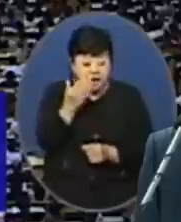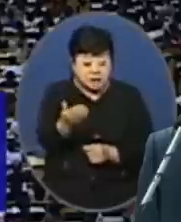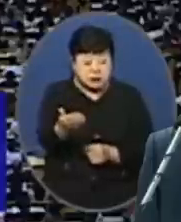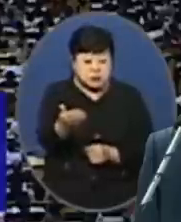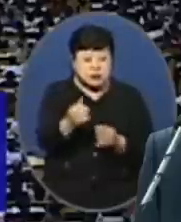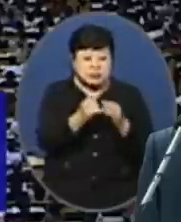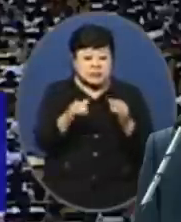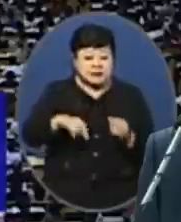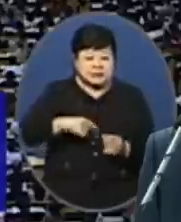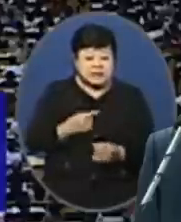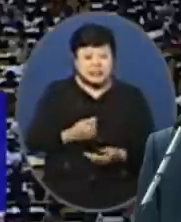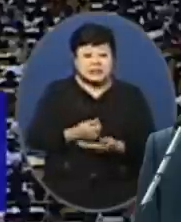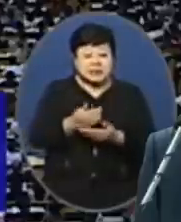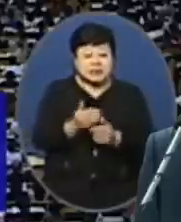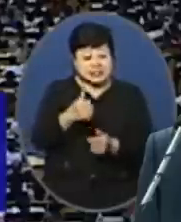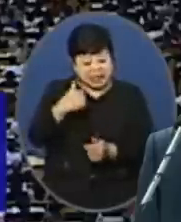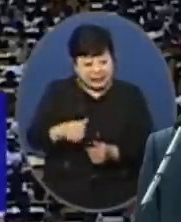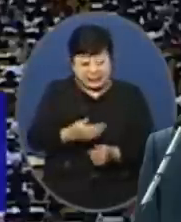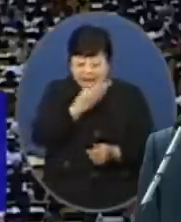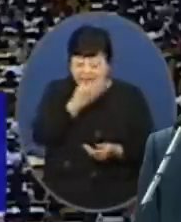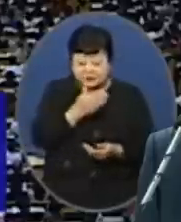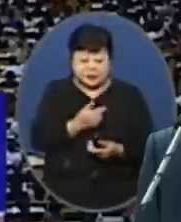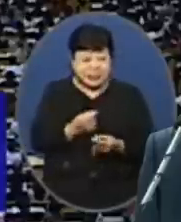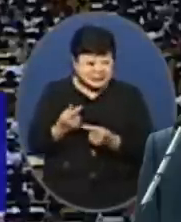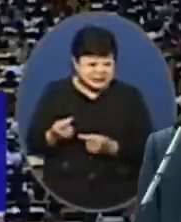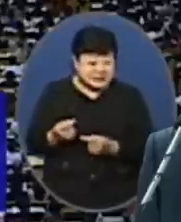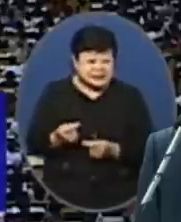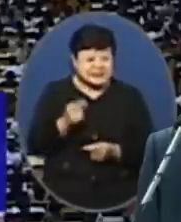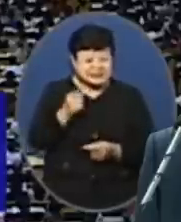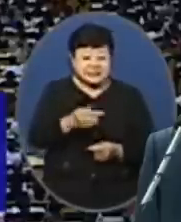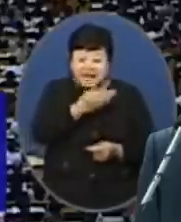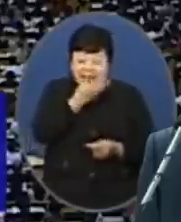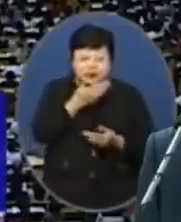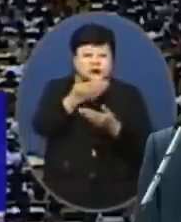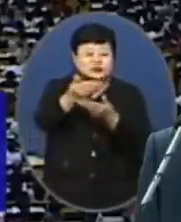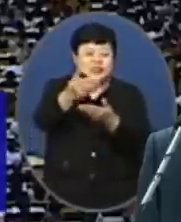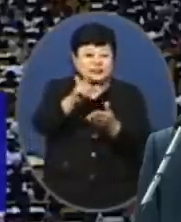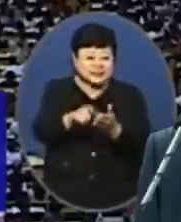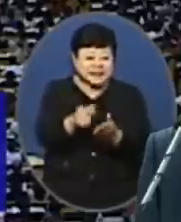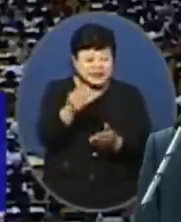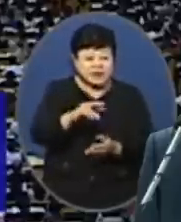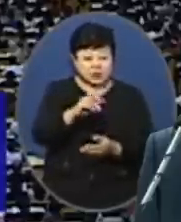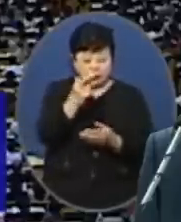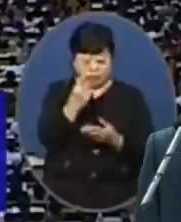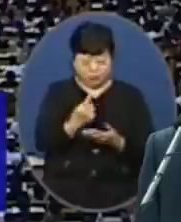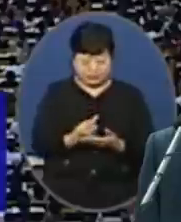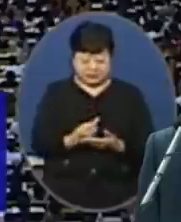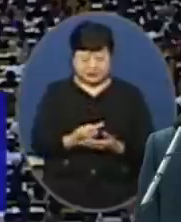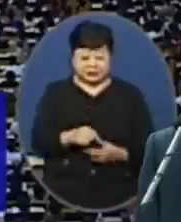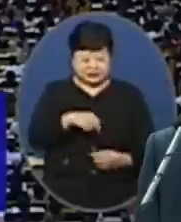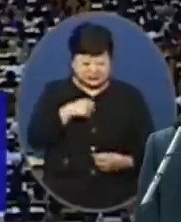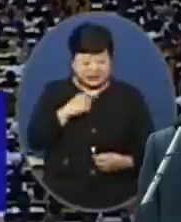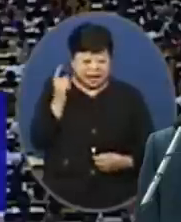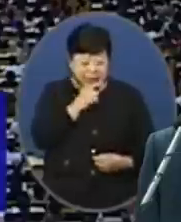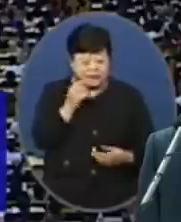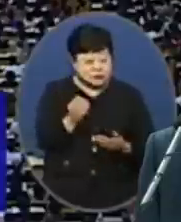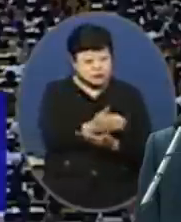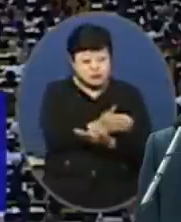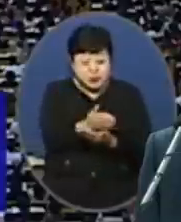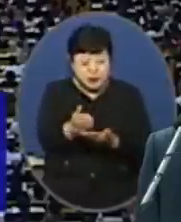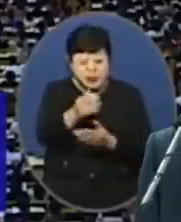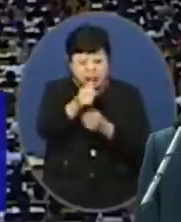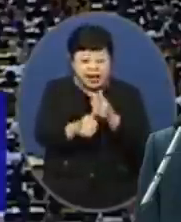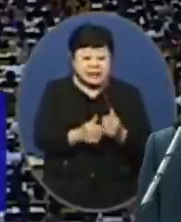또 사람이 자기를 섬기는 아들을 아낌같이 내가 그들을 아끼리니 그때 너희가 돌아와서 의인과 악인을